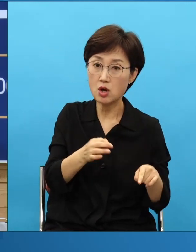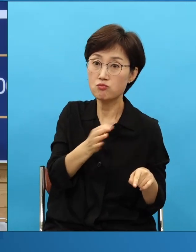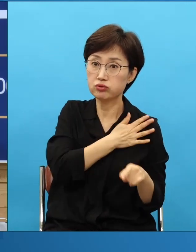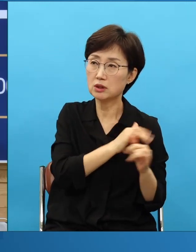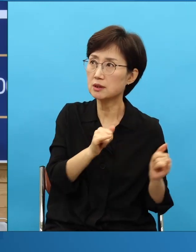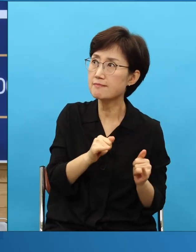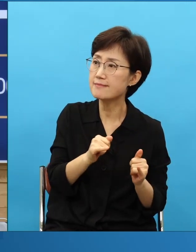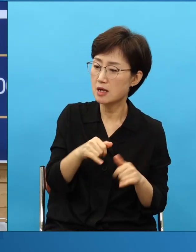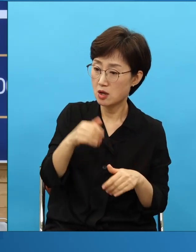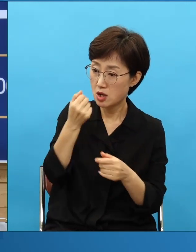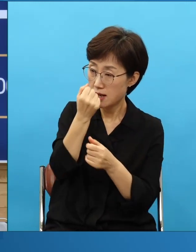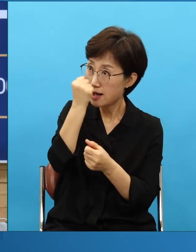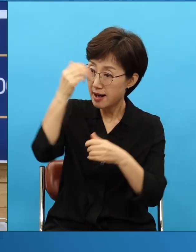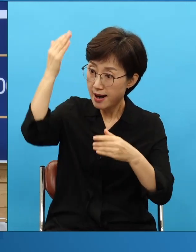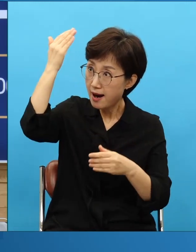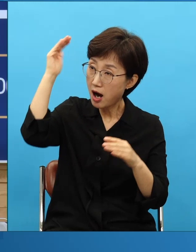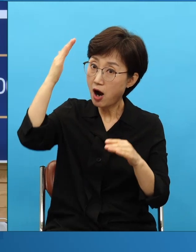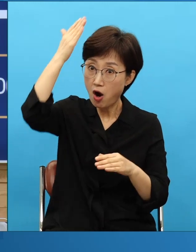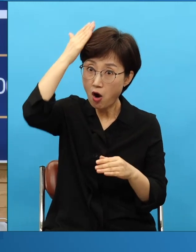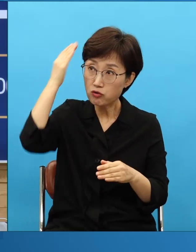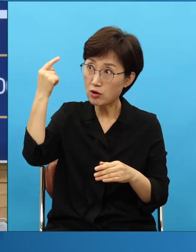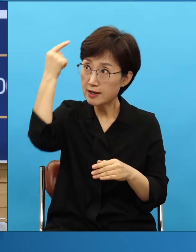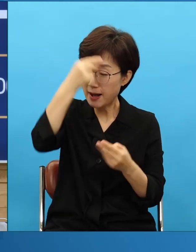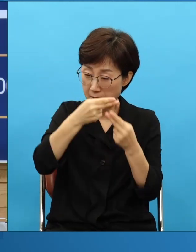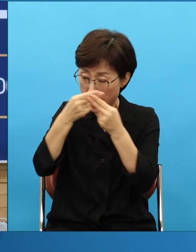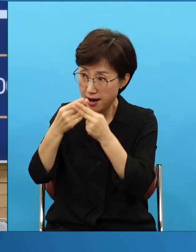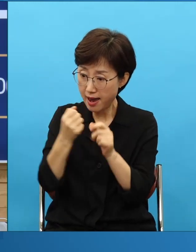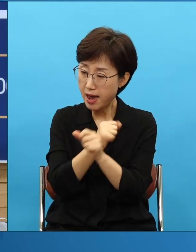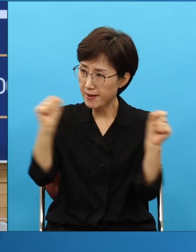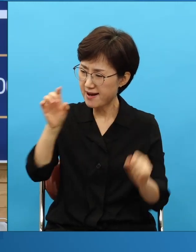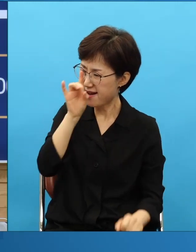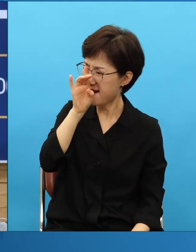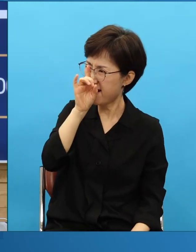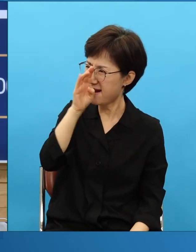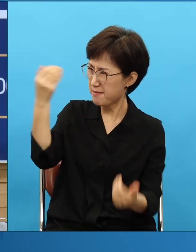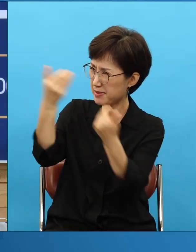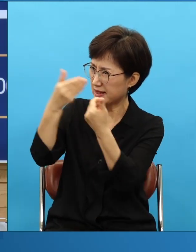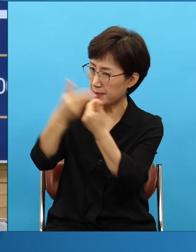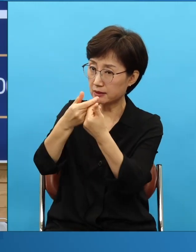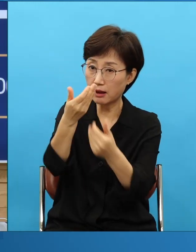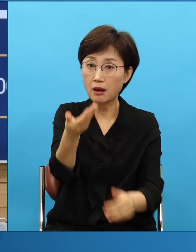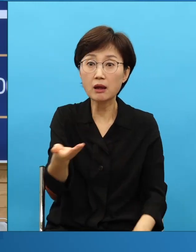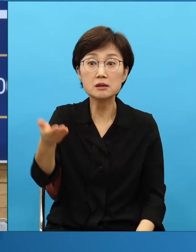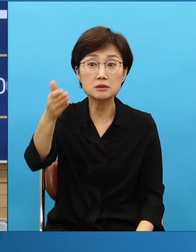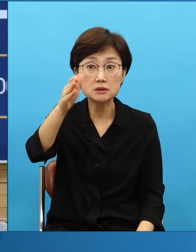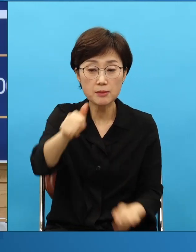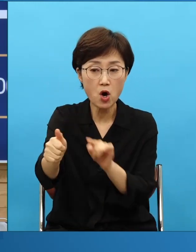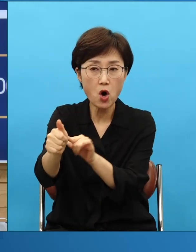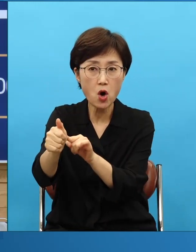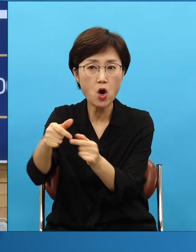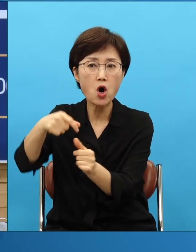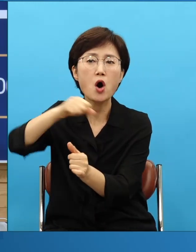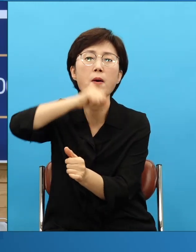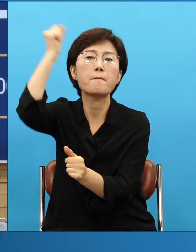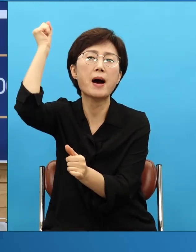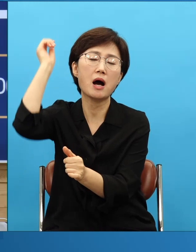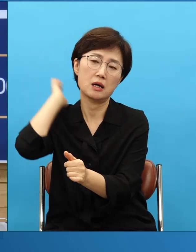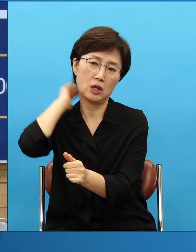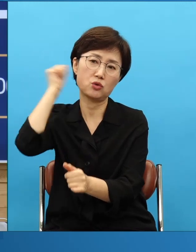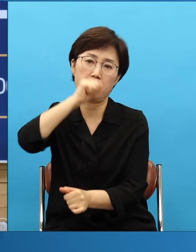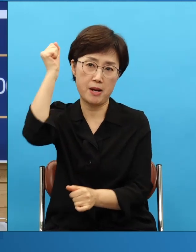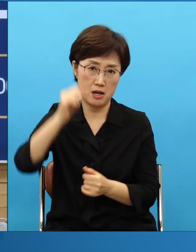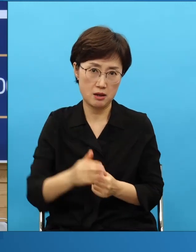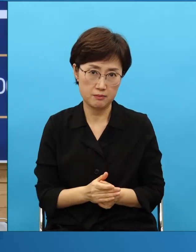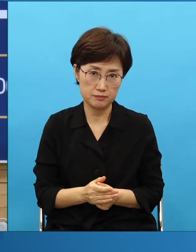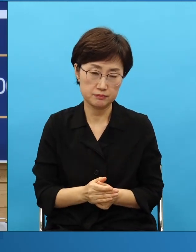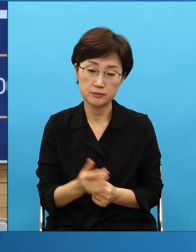주었는데 승리했잖아요. And I'm sure many of the wealthy people went against him, but he was successful in setting the slaves free. 이 세 가지가 맞아지면 역사는